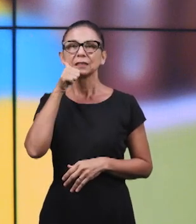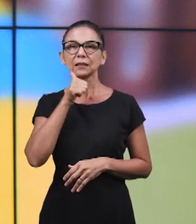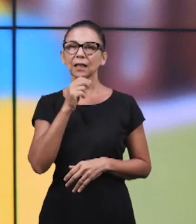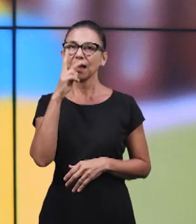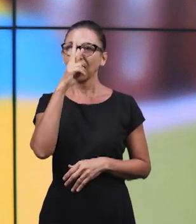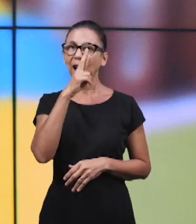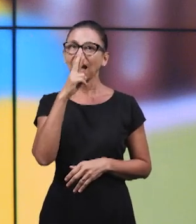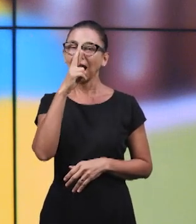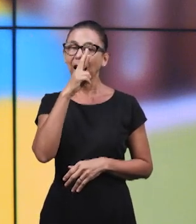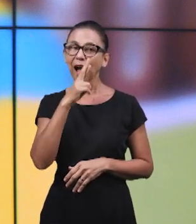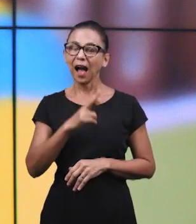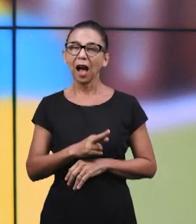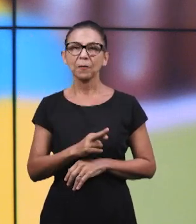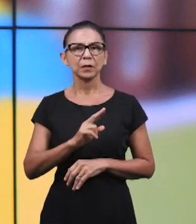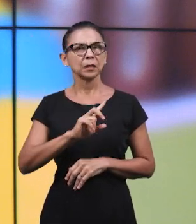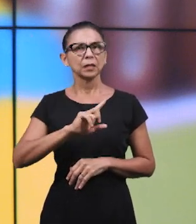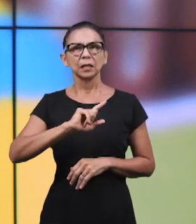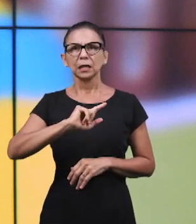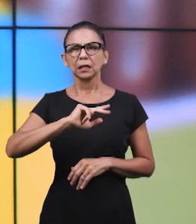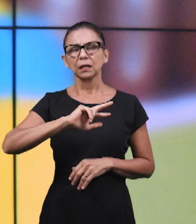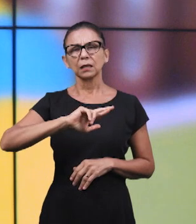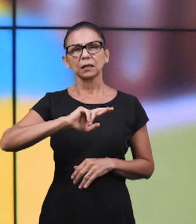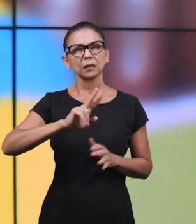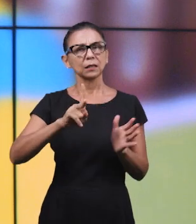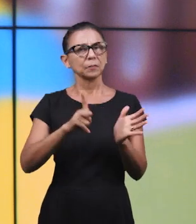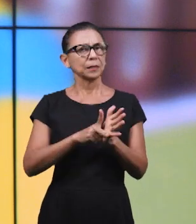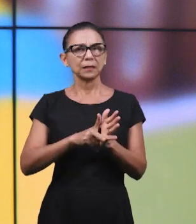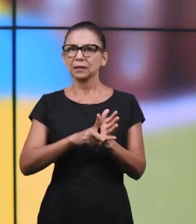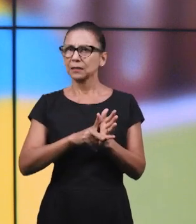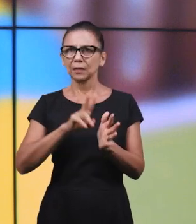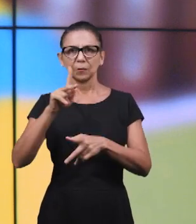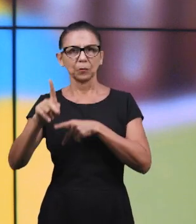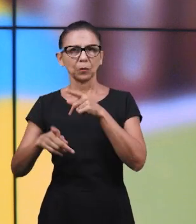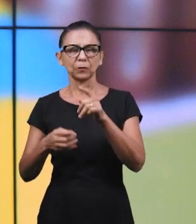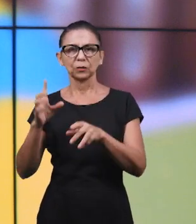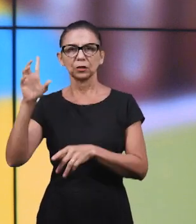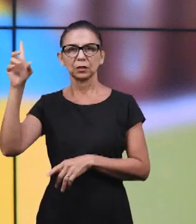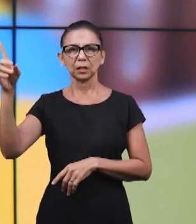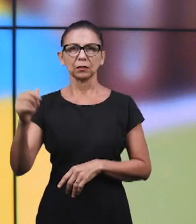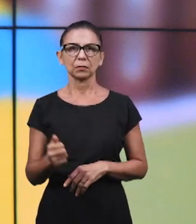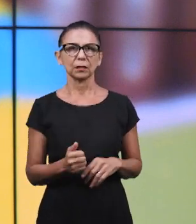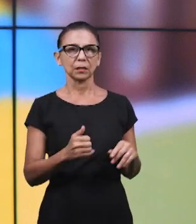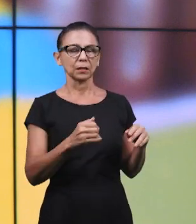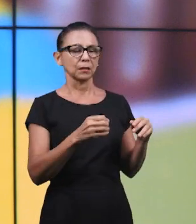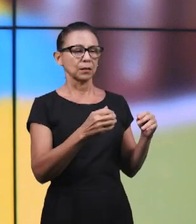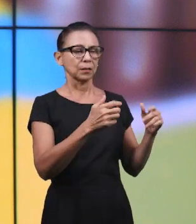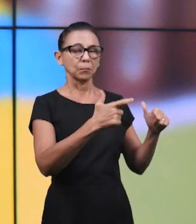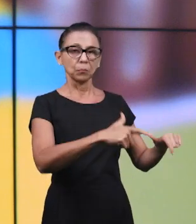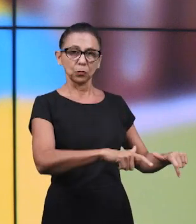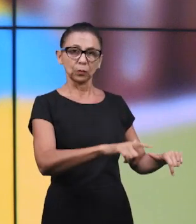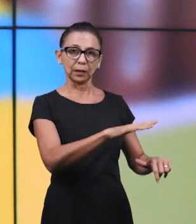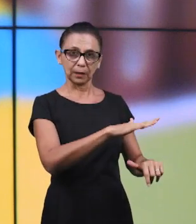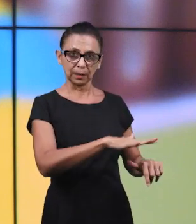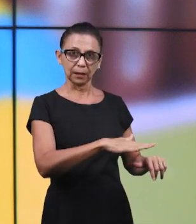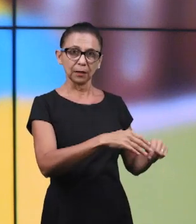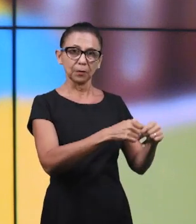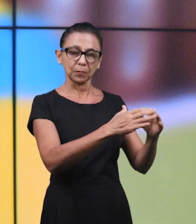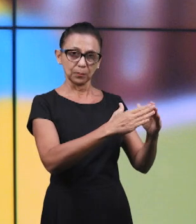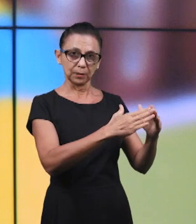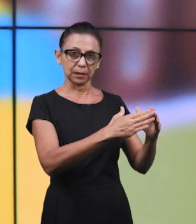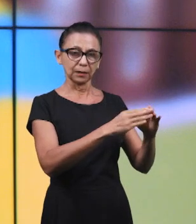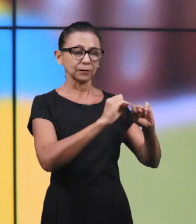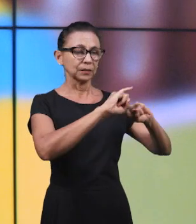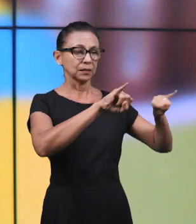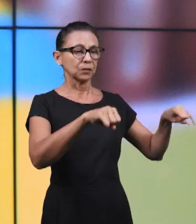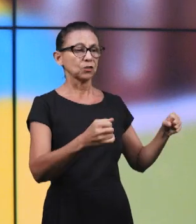Aujourd'hui, nous allons connaître une belle histoire, l'histoire de Rahab, une femme qui n'appartenait pas au peuple de Dieu. Elle habitait à Jéricho, la